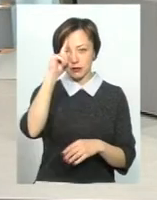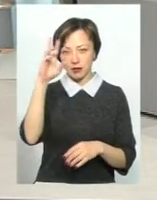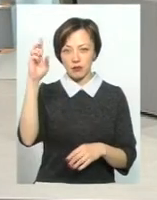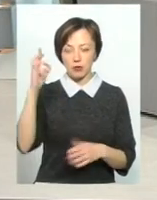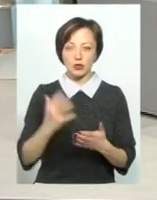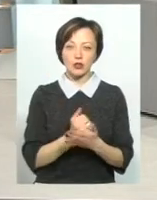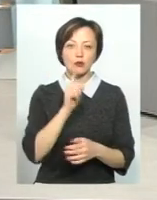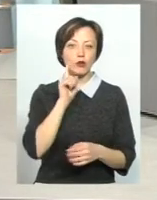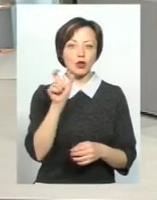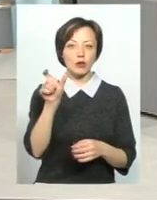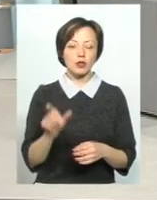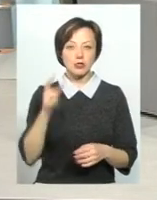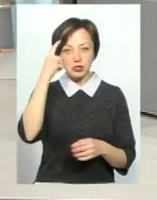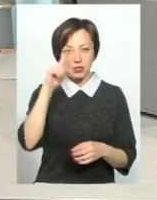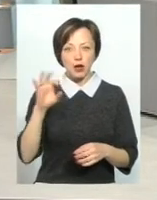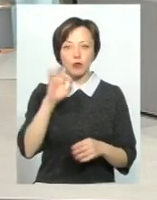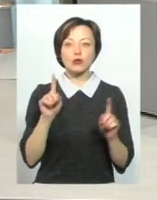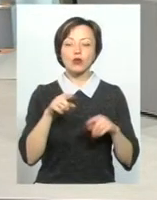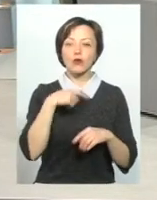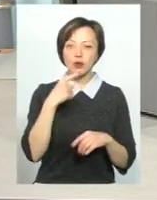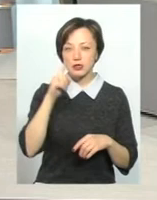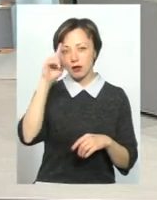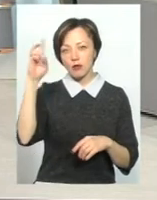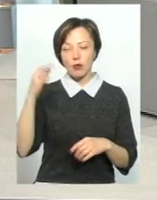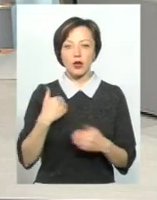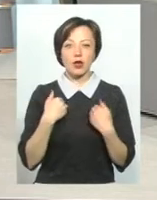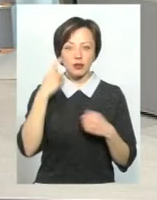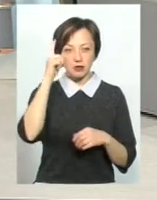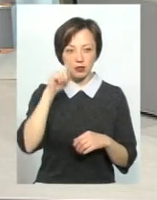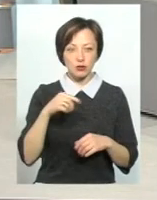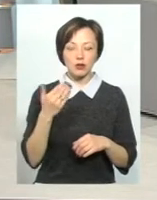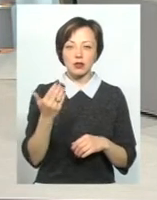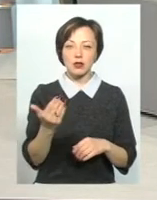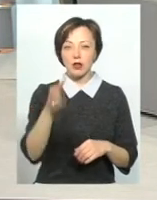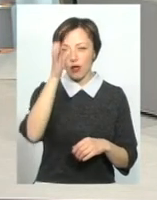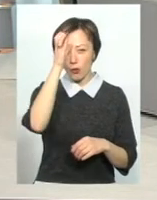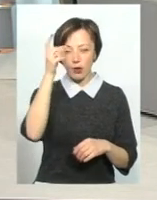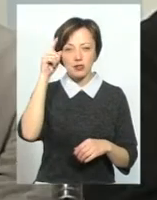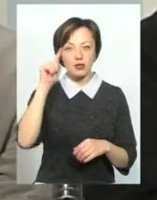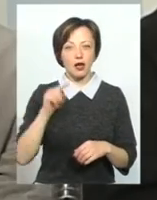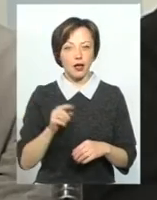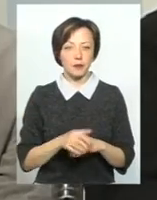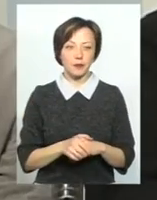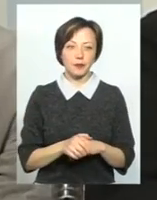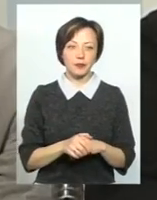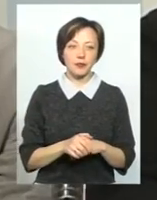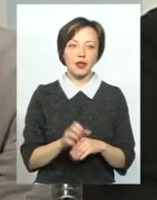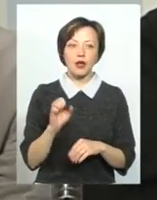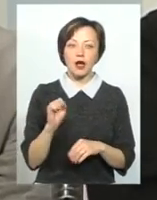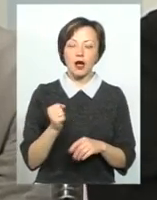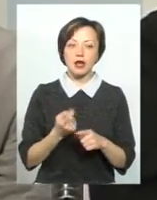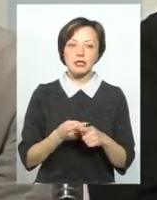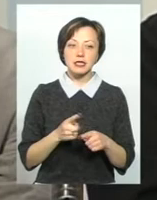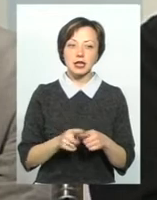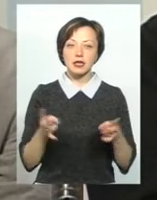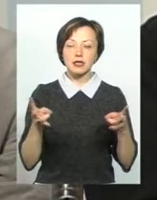людина, яка знає, про що йде мова. Слава Богу, що я знаю. Слава Богу, що наука знає. А це